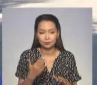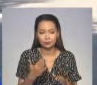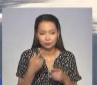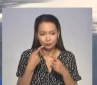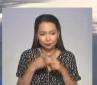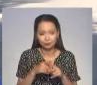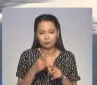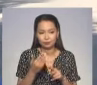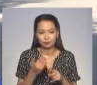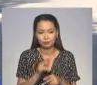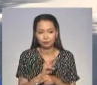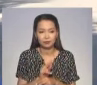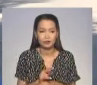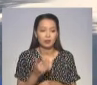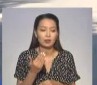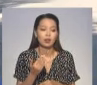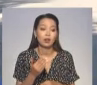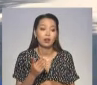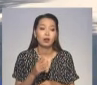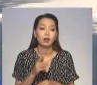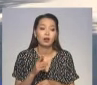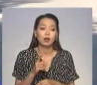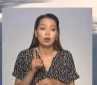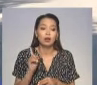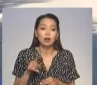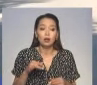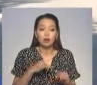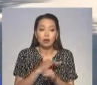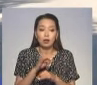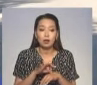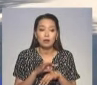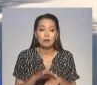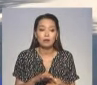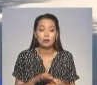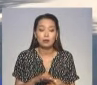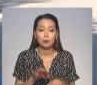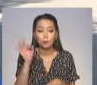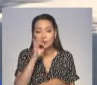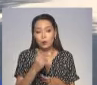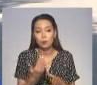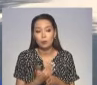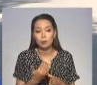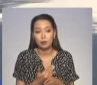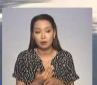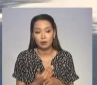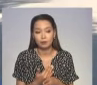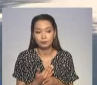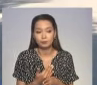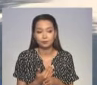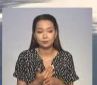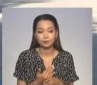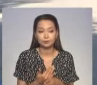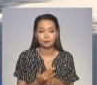ручки. Фактически даже разговора вести про помощь действующих акционеров